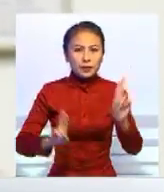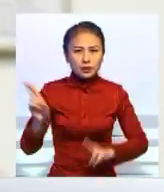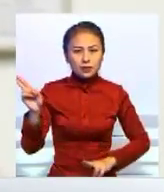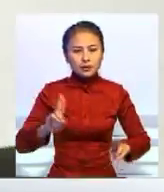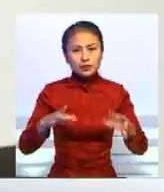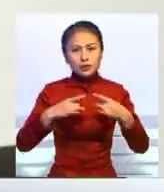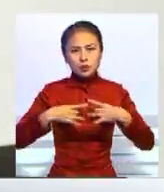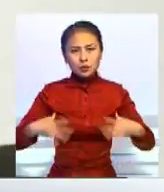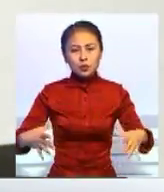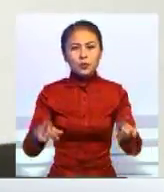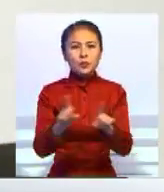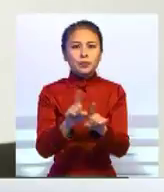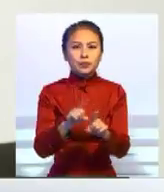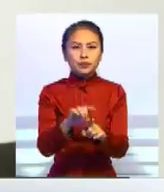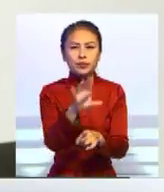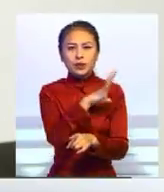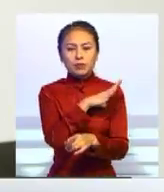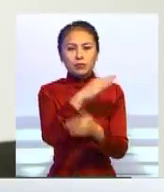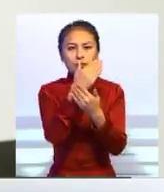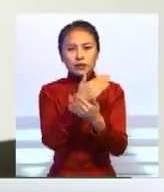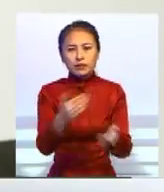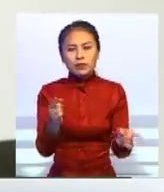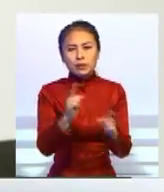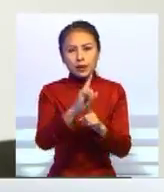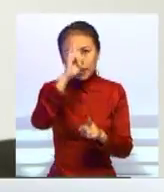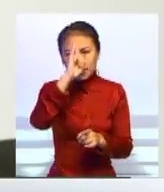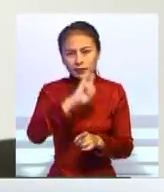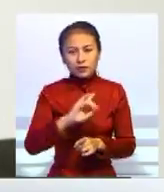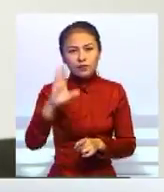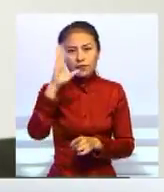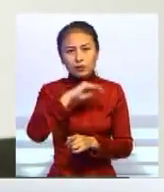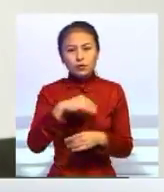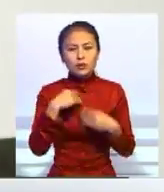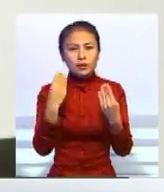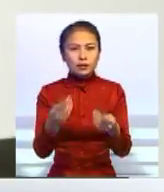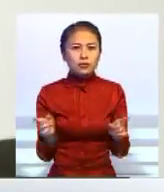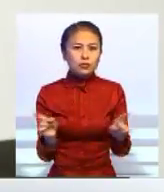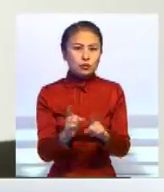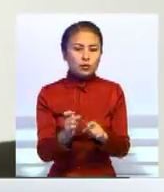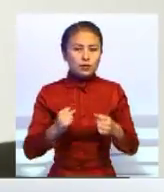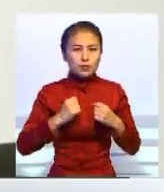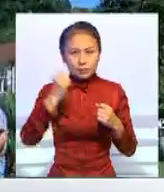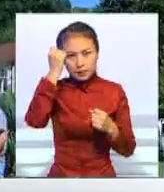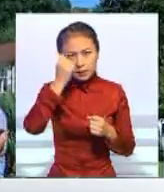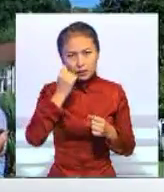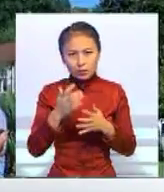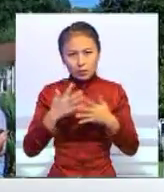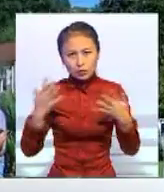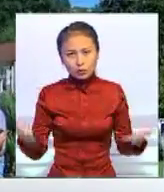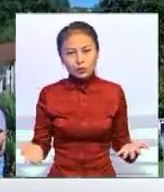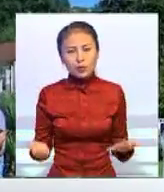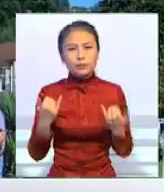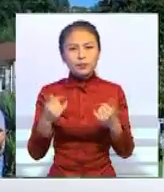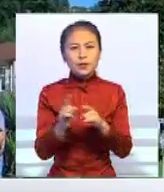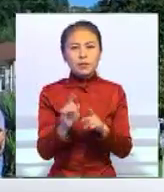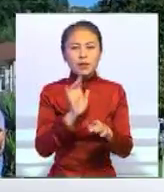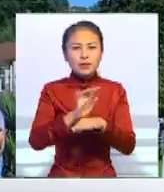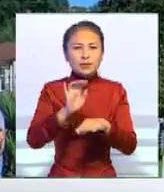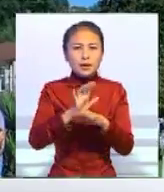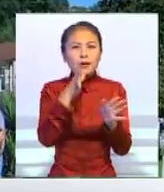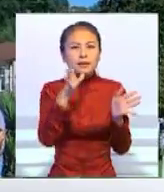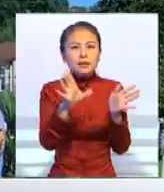Бұл шараға қатысқанымызды жоғары бағалап, Қазақстанға осындай мүмкіндік берген үшін алғысымызды білдіреміз. Елде өндірілетін